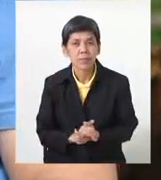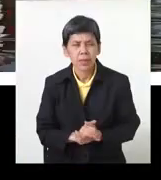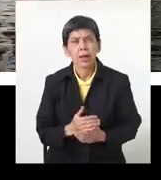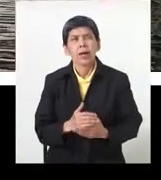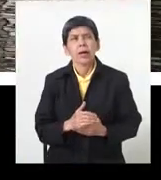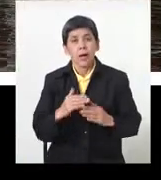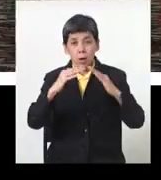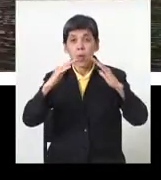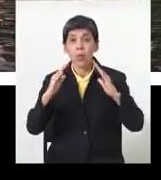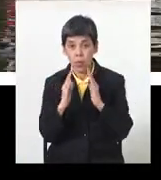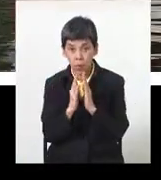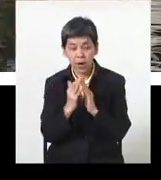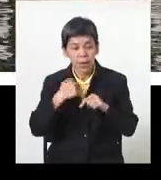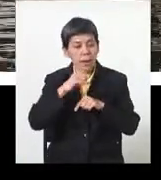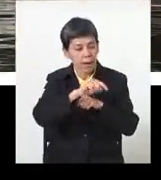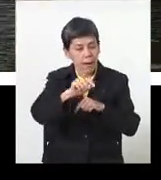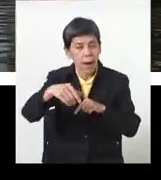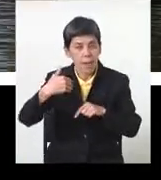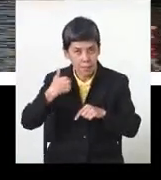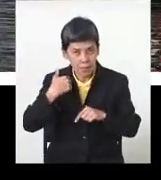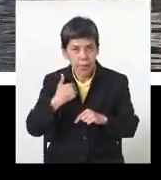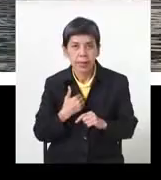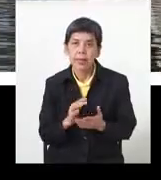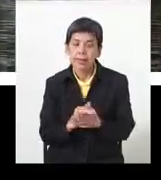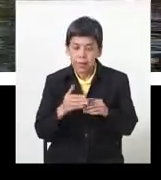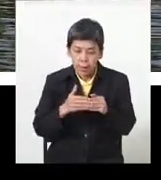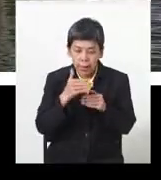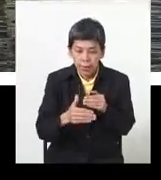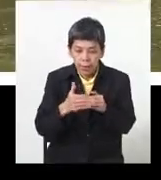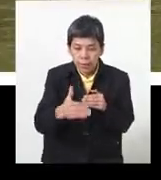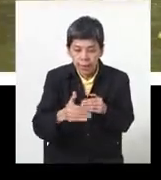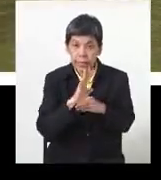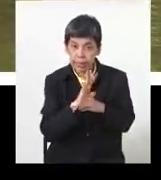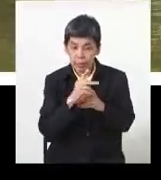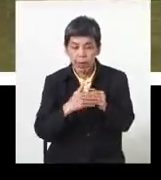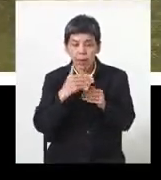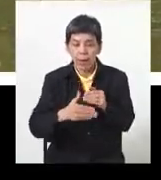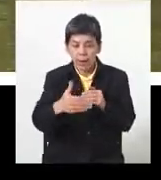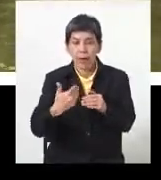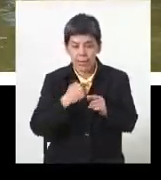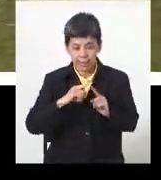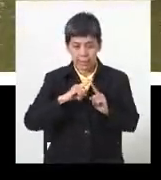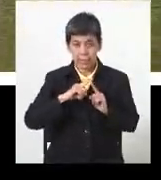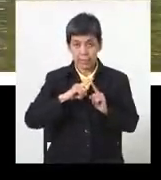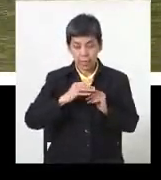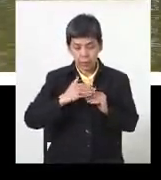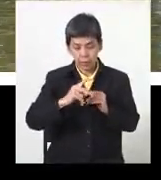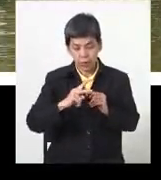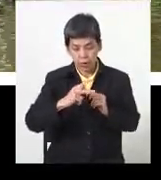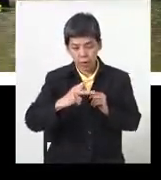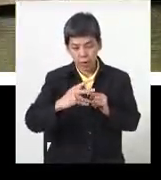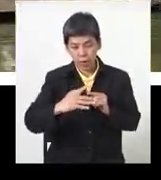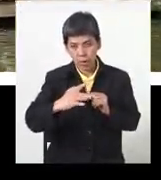มายังไงครับก็วัดเนี่ยจะมีอยู่ทุกหลักอก็หมายถึงว่าทุก 4กลก็จะมีวัดก็จะเริ่มตั้งแต่หลัก 1